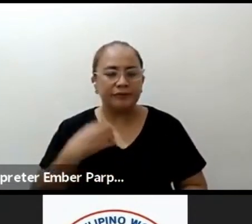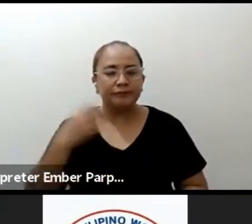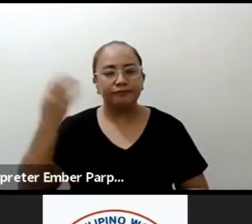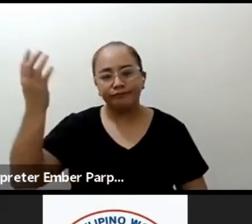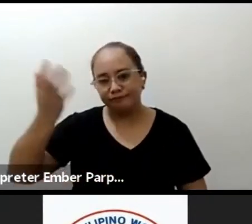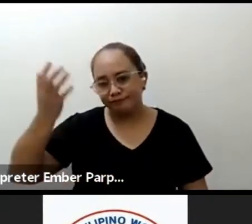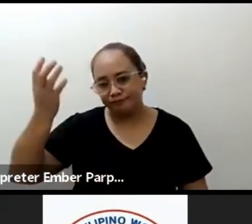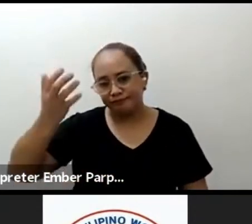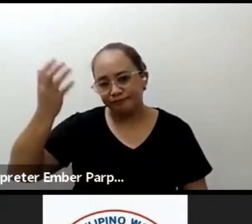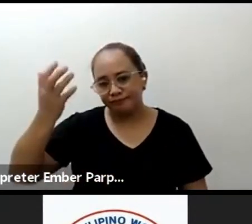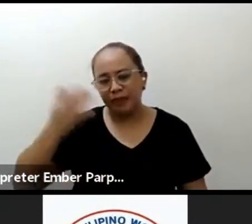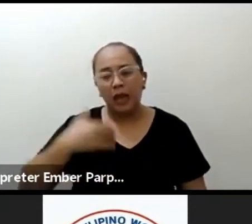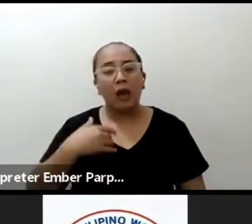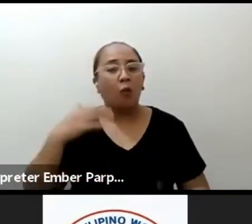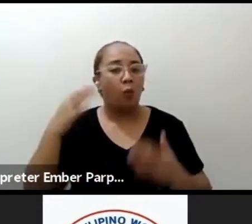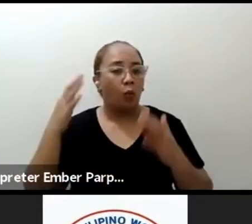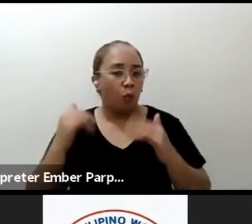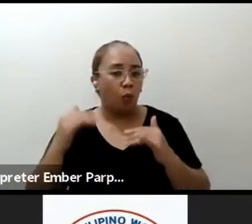presentation na I hope